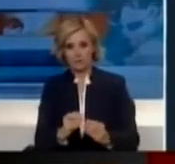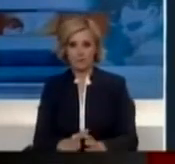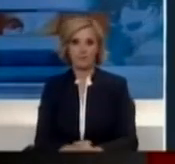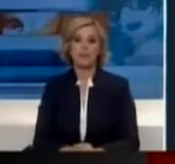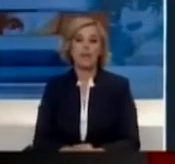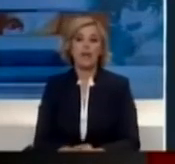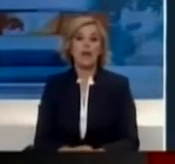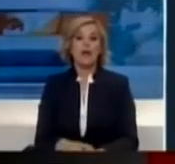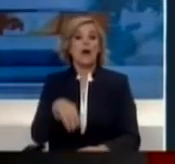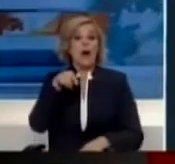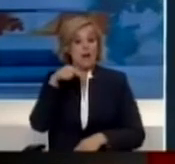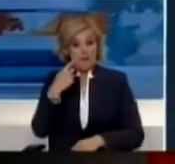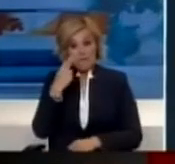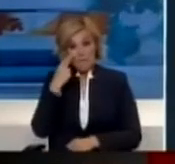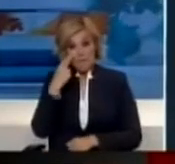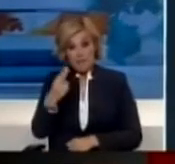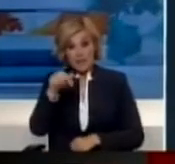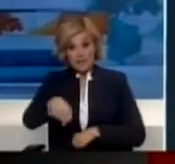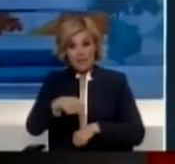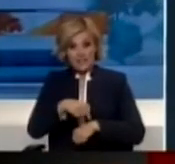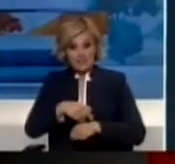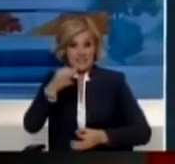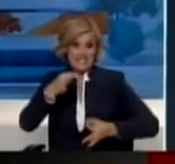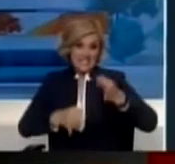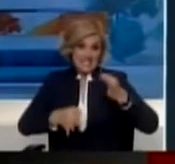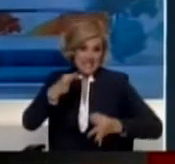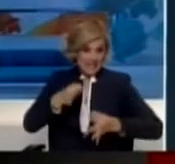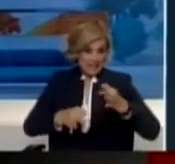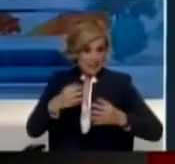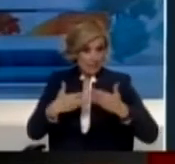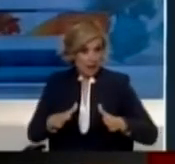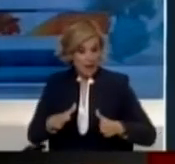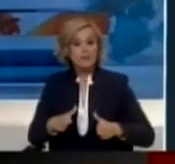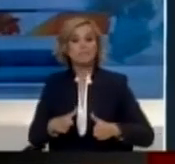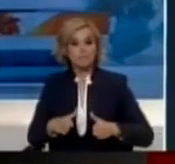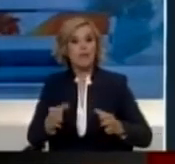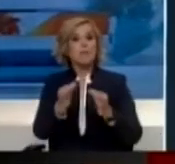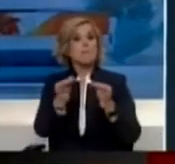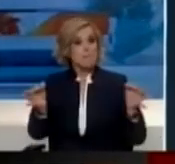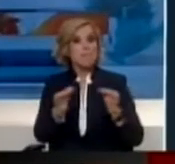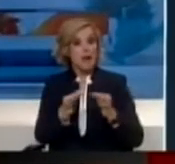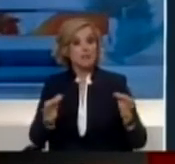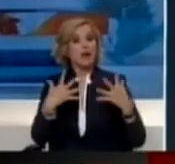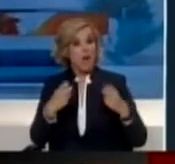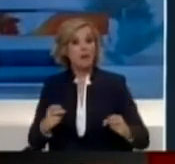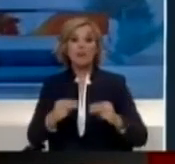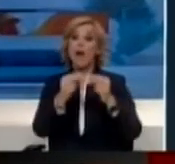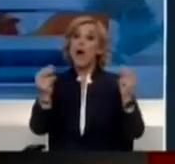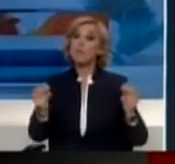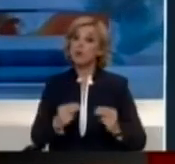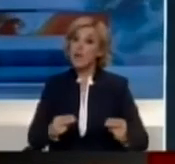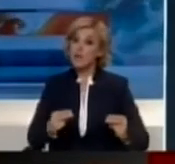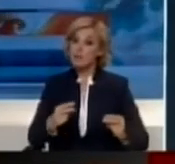μέτρα. Φάνηκε λοιπόν από αυτή την αναλυτική συζήτηση που ακόμα συνεχίζεται ότι τα μέτρα μας έδρασαν και ατομικά